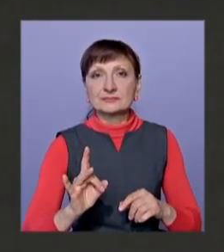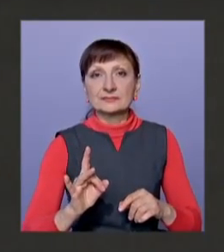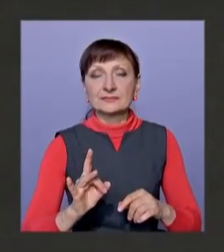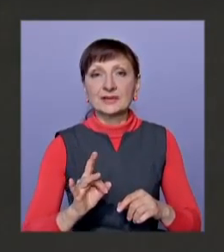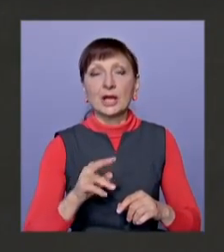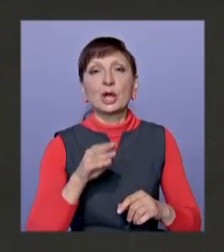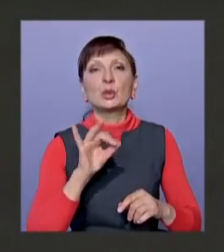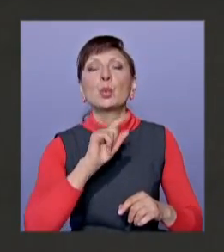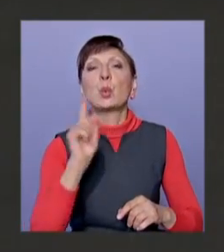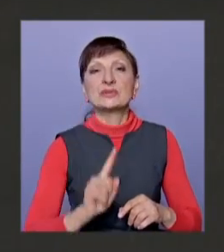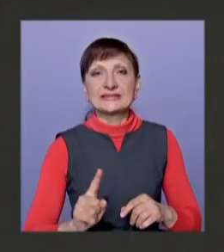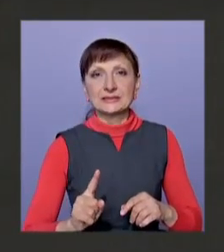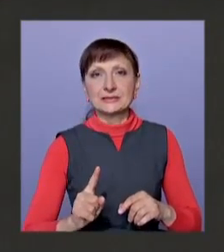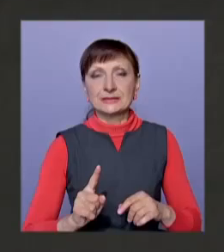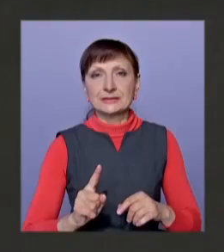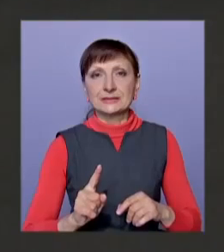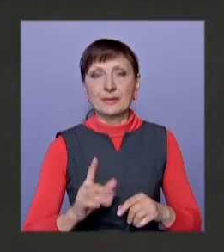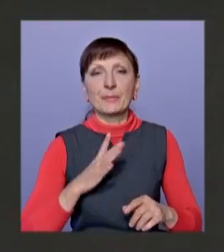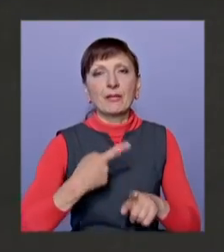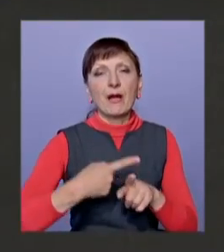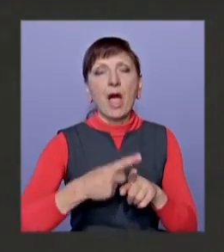ЧУС. На Калинина